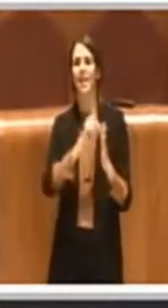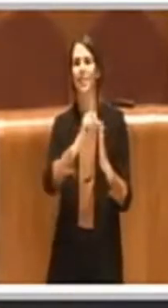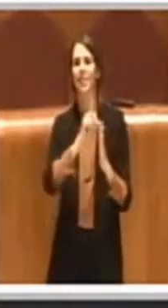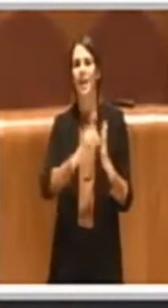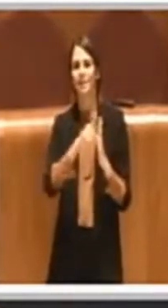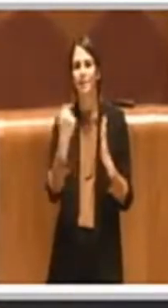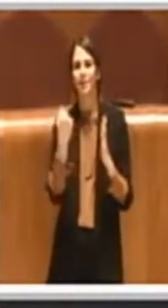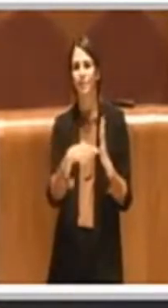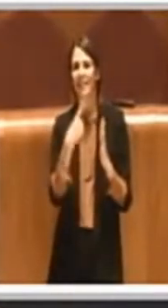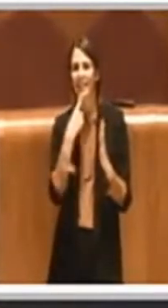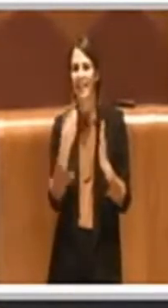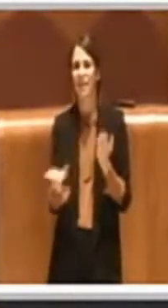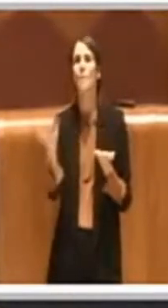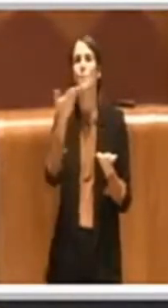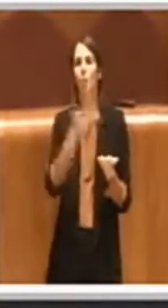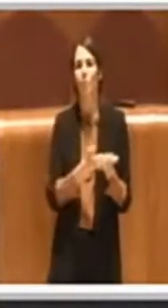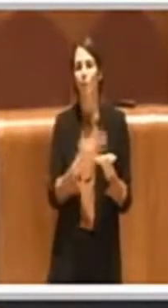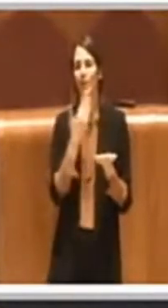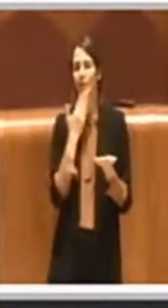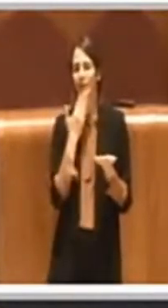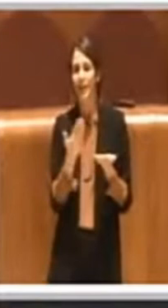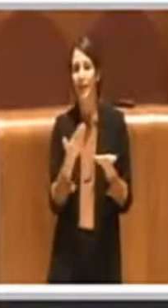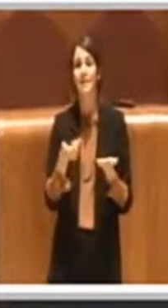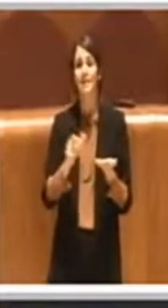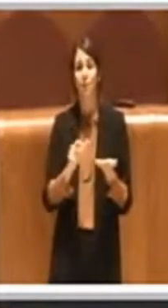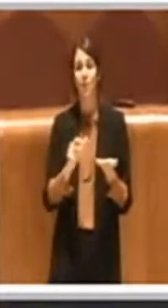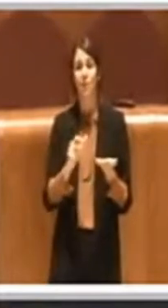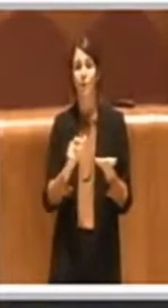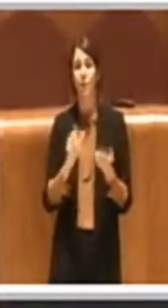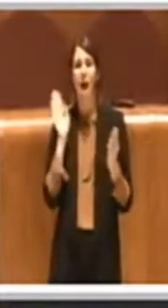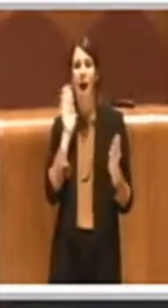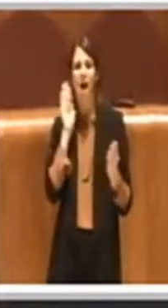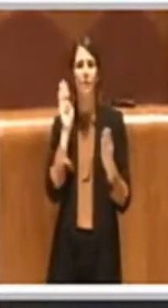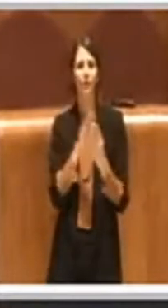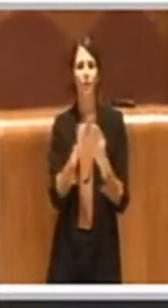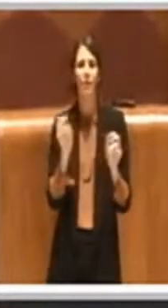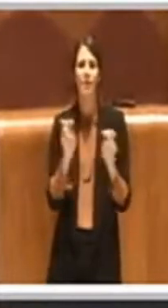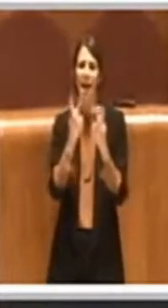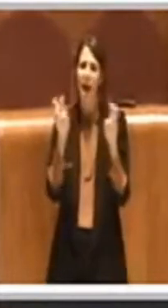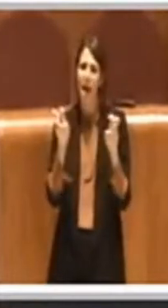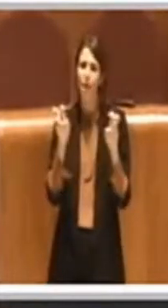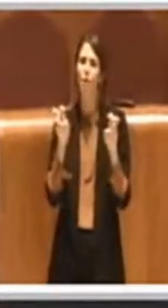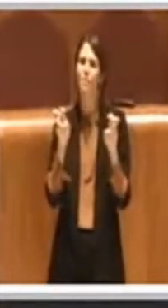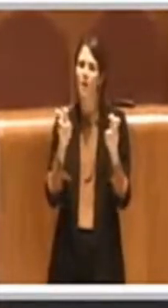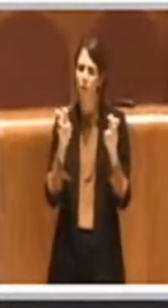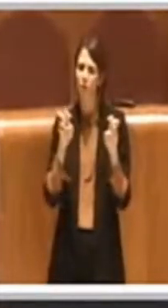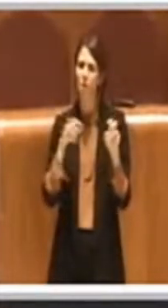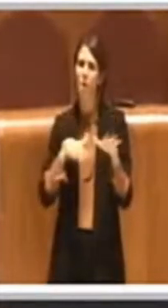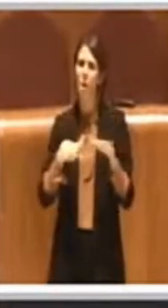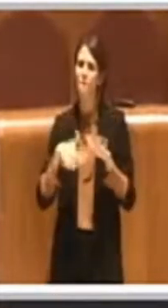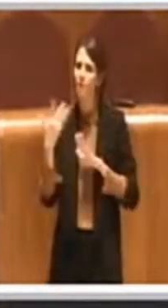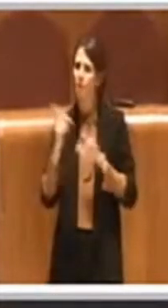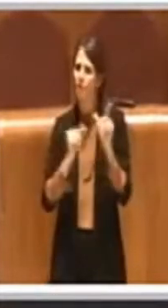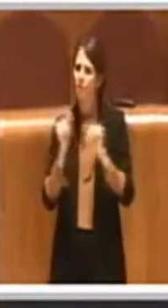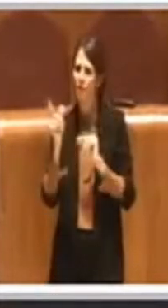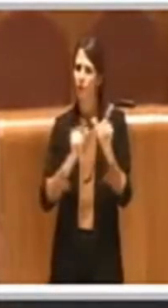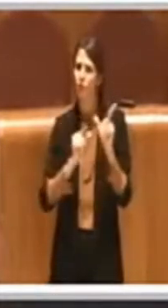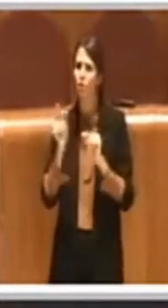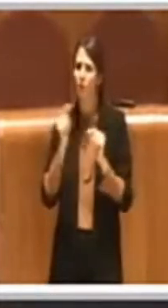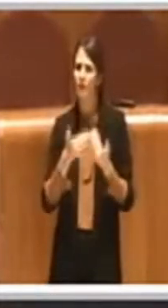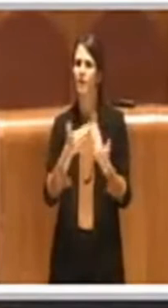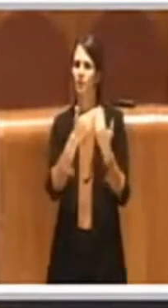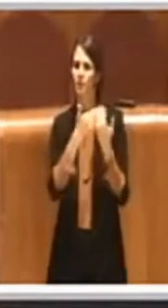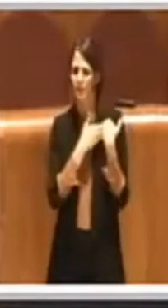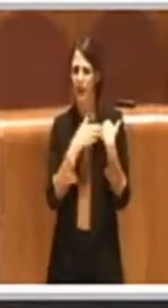trattano un argomento che è molto vicino alle tematiche che il movimento 5 stelle sta portando avanti